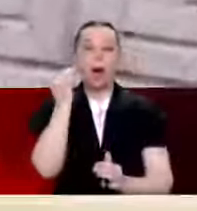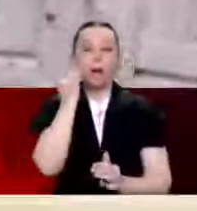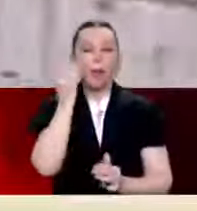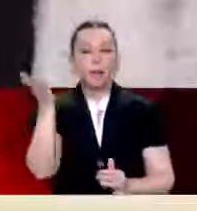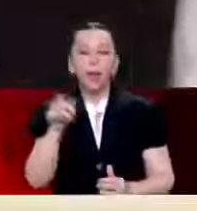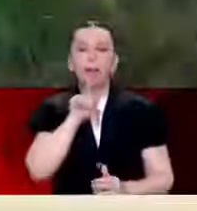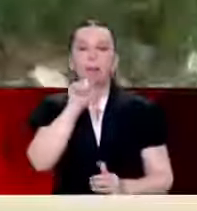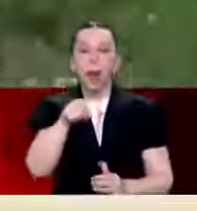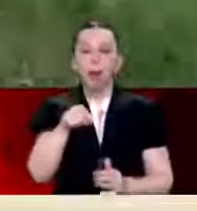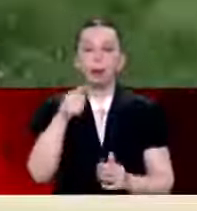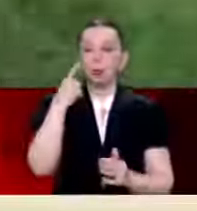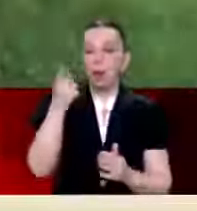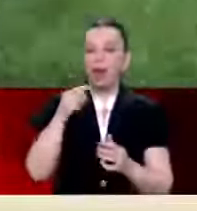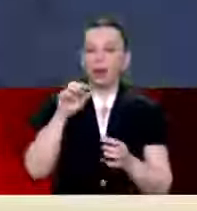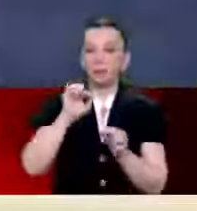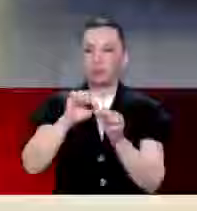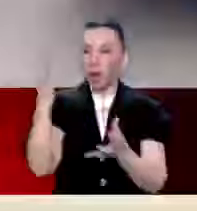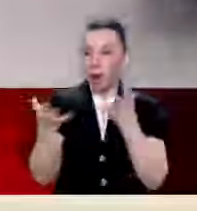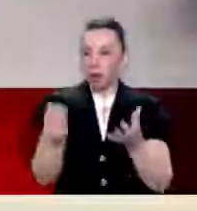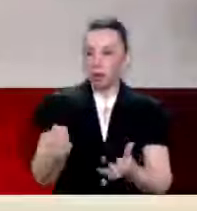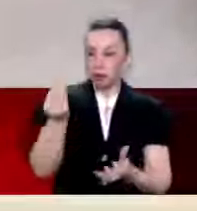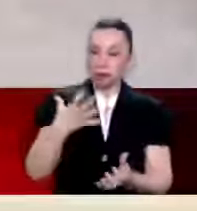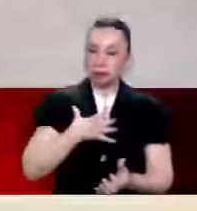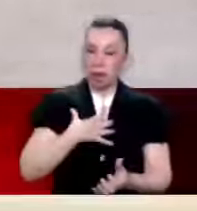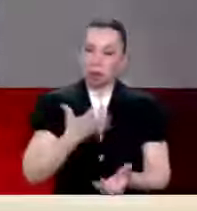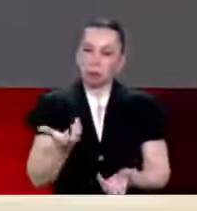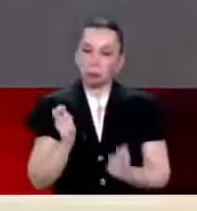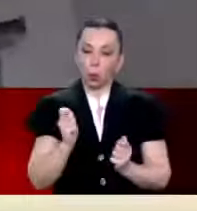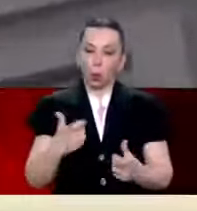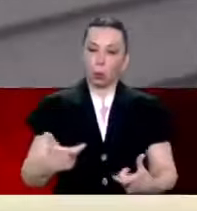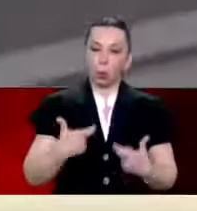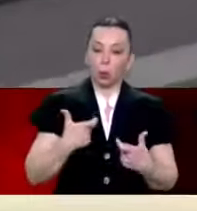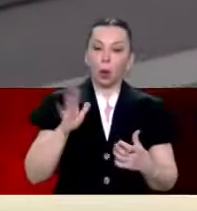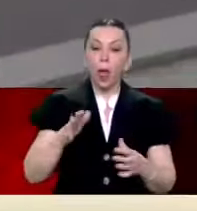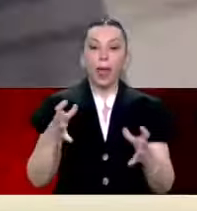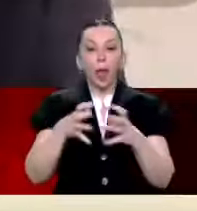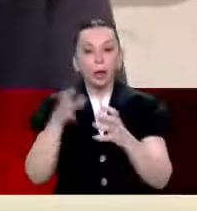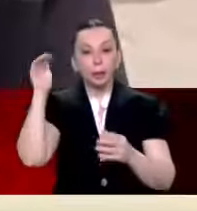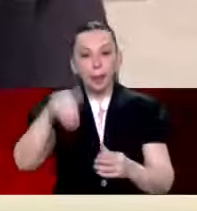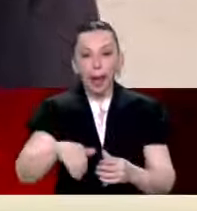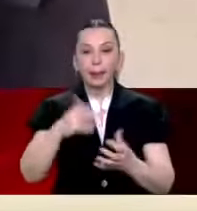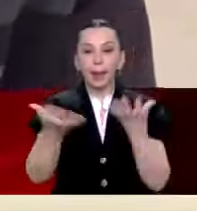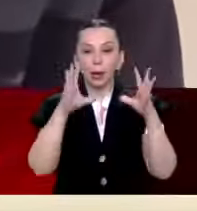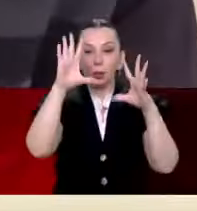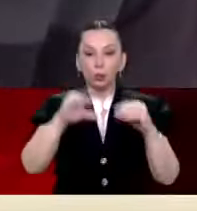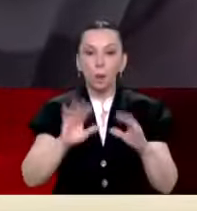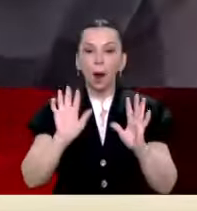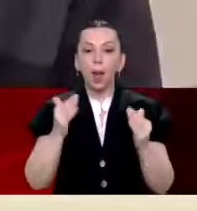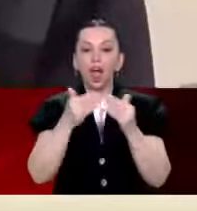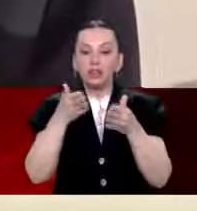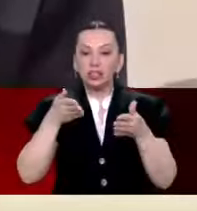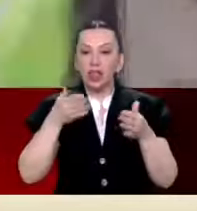kendilerini zor kurtardı. Küçük bebeği varmış. Ekipler de geldi ama daireye girmek mümkün olmadı. Evin içinde çok yangın vardı